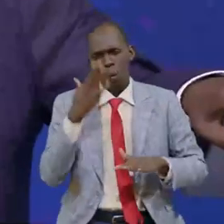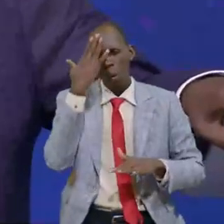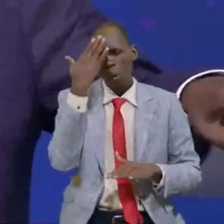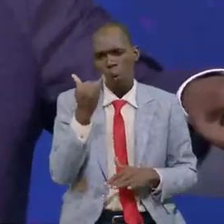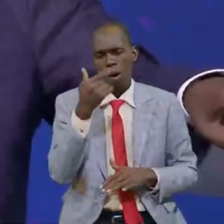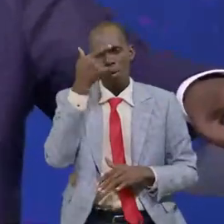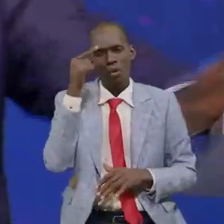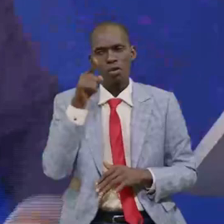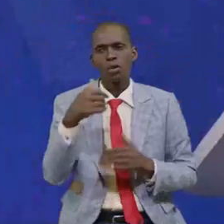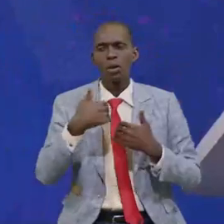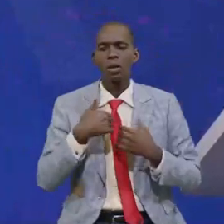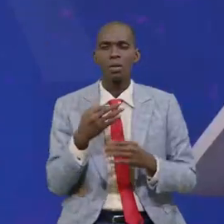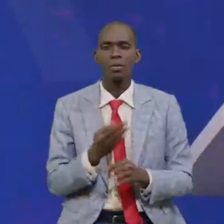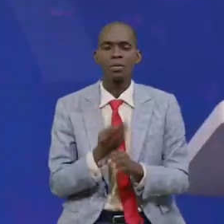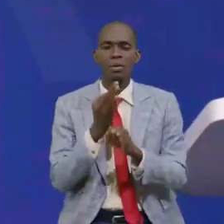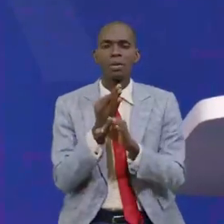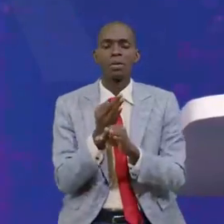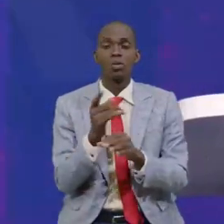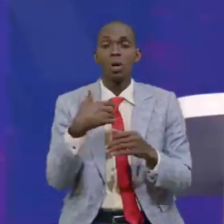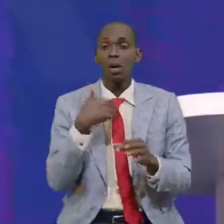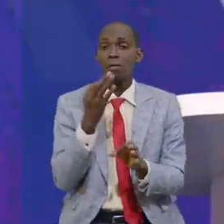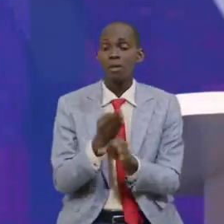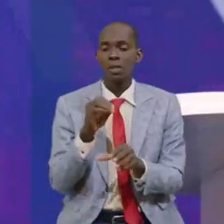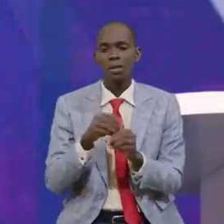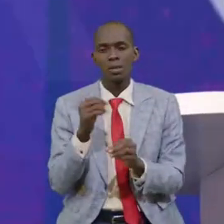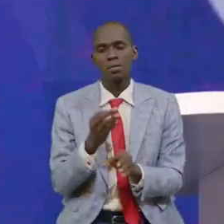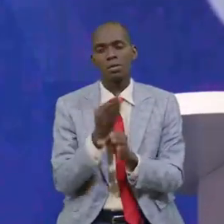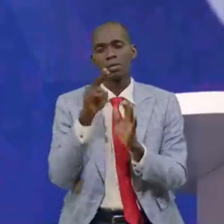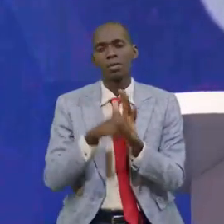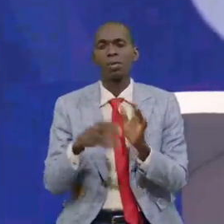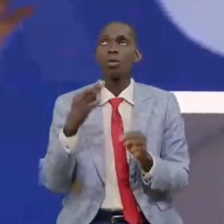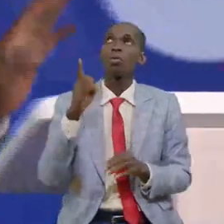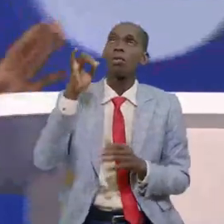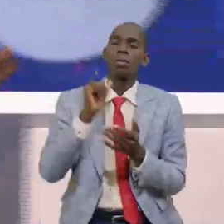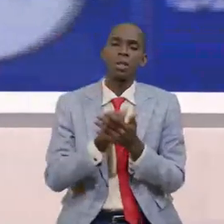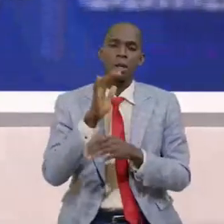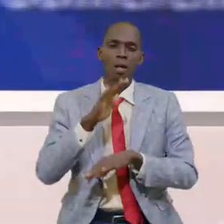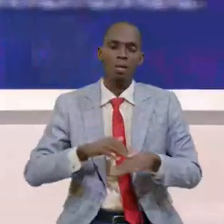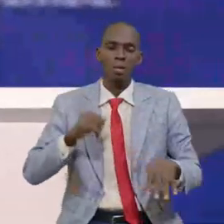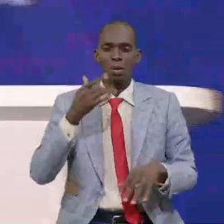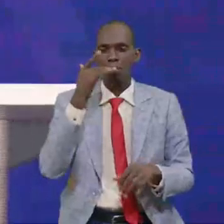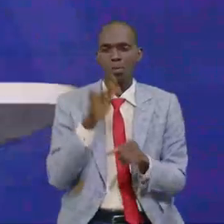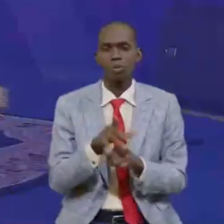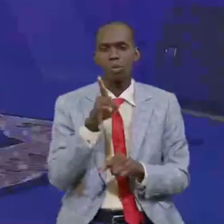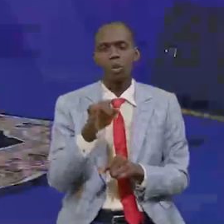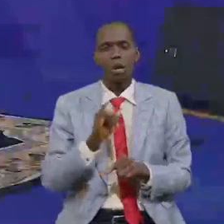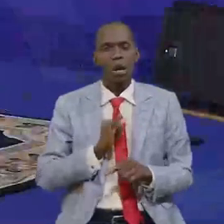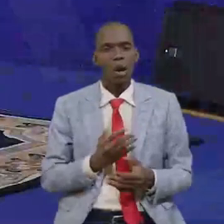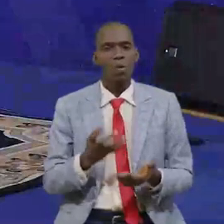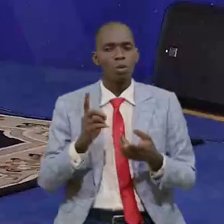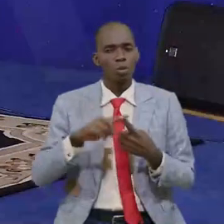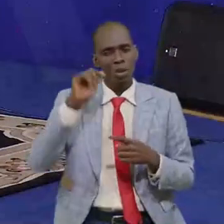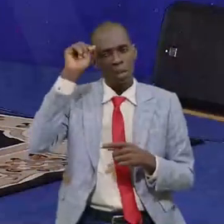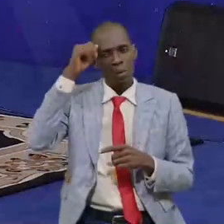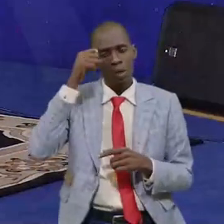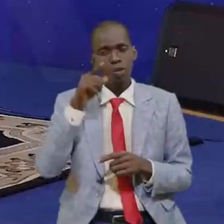la fidélité de celui qui a fait la promesse. Et voilà pourquoi nous sommes là aujourd'hui. Je veux juste vous rappeler que